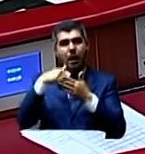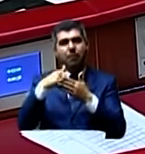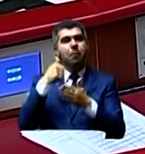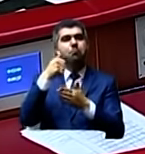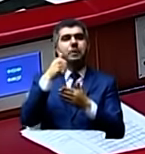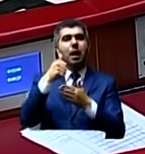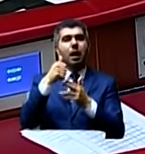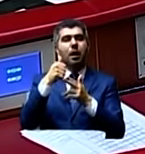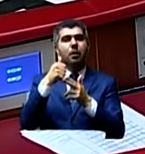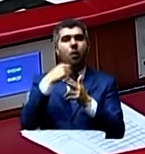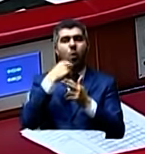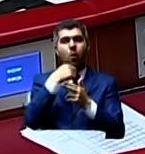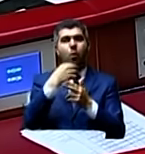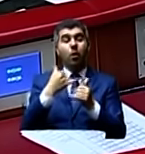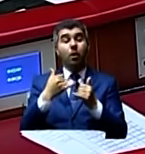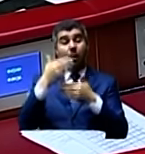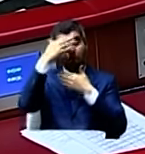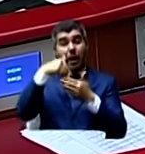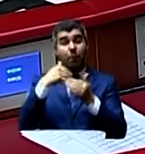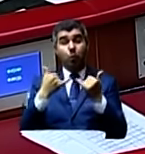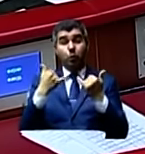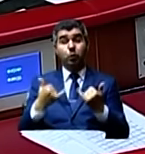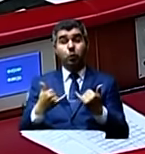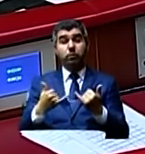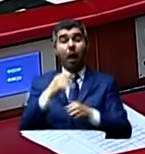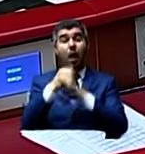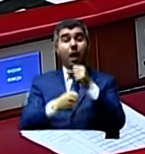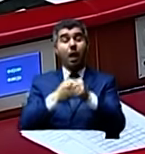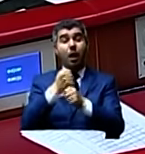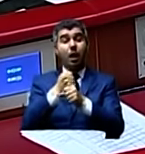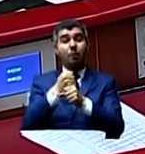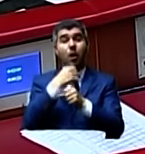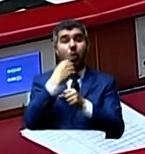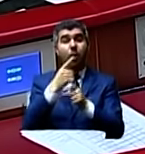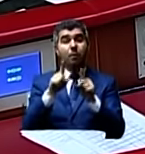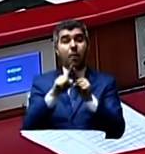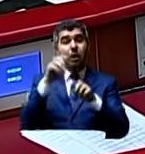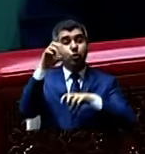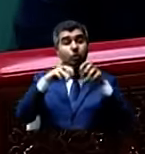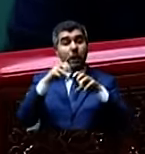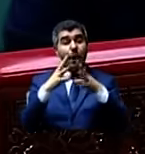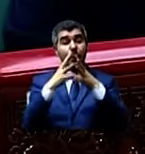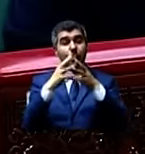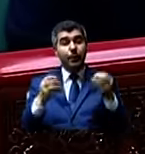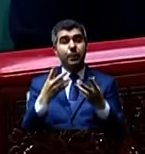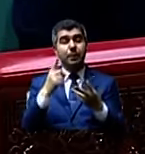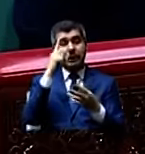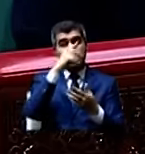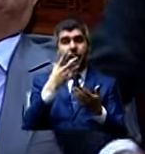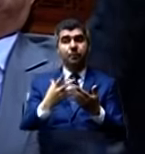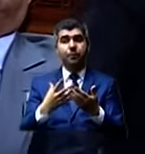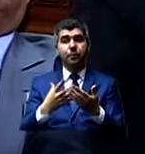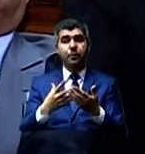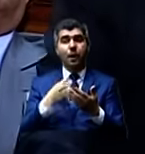ديالو، والمغرب اليوم خاضع لسنه صعيبه ديال الجفاف، ومع ذلك